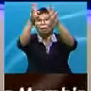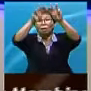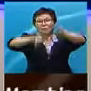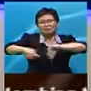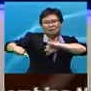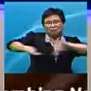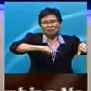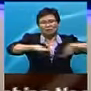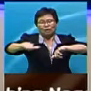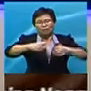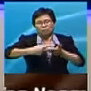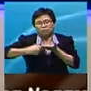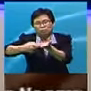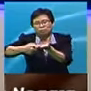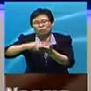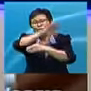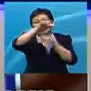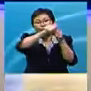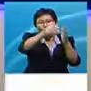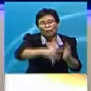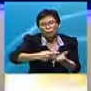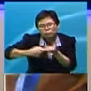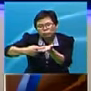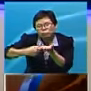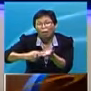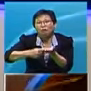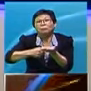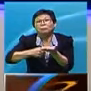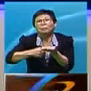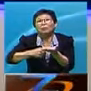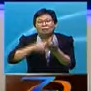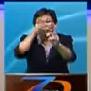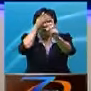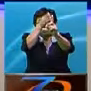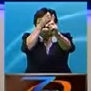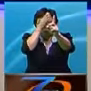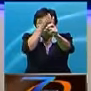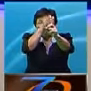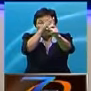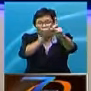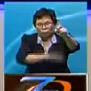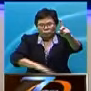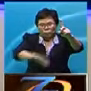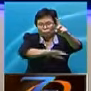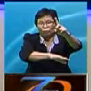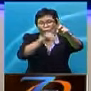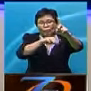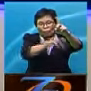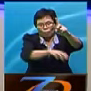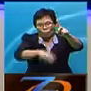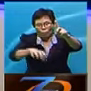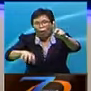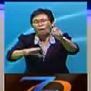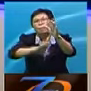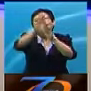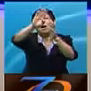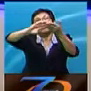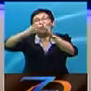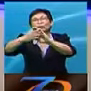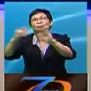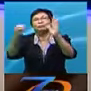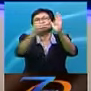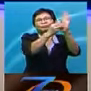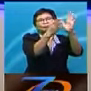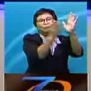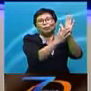dinamik. Perbincangan para pemimpin negara anggota pastinya terarah kepada hala tuju serantau bagi pembangunan komuniti sebagaimana tertera